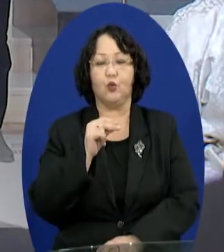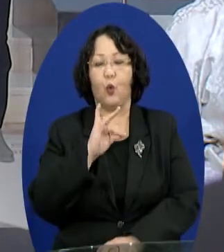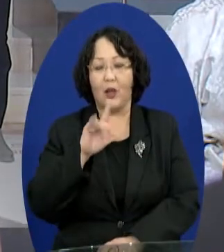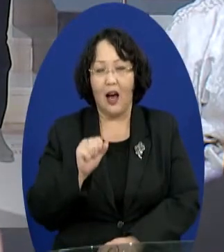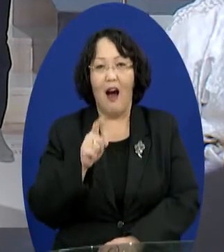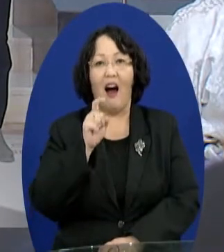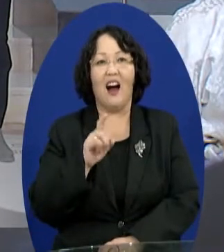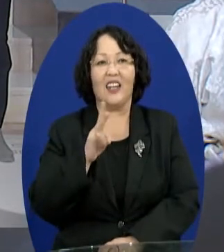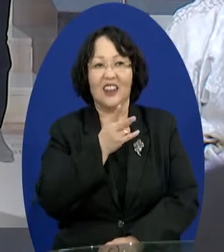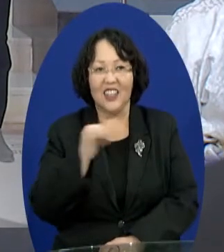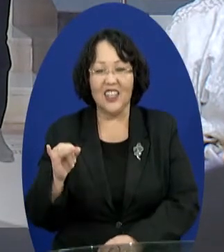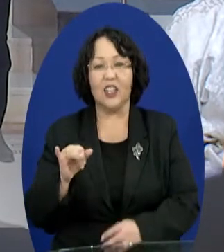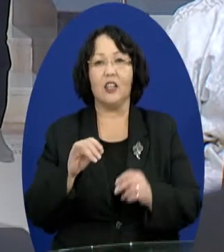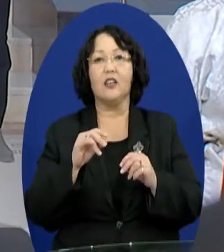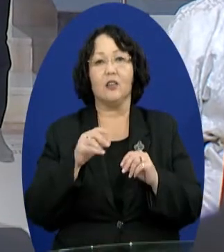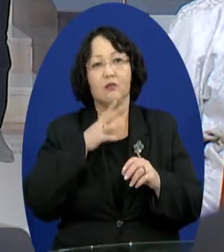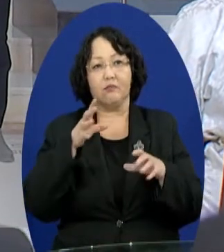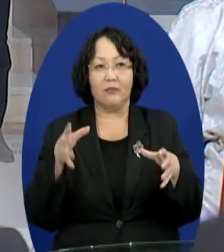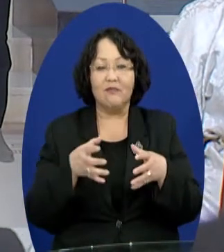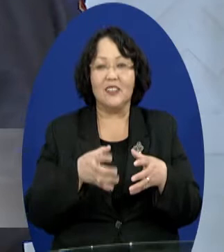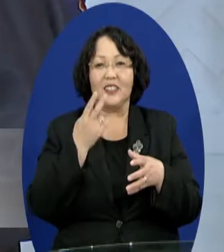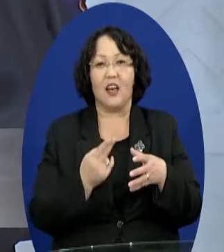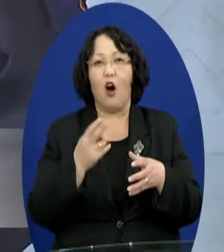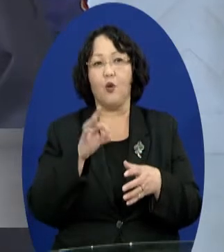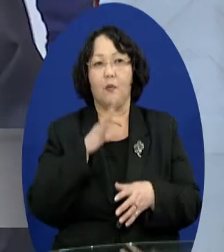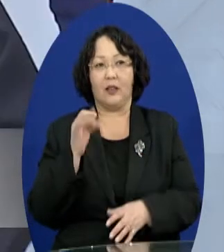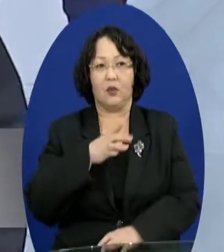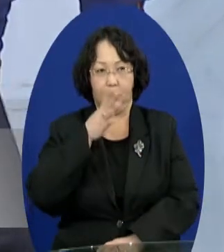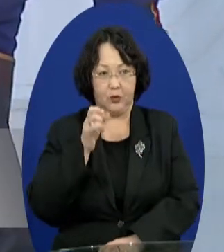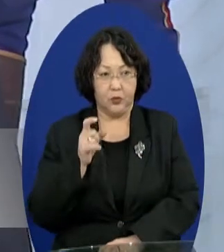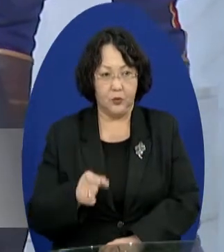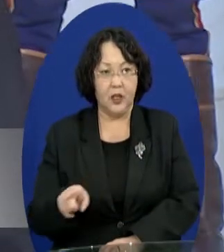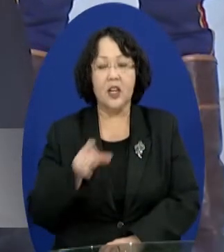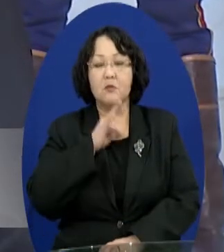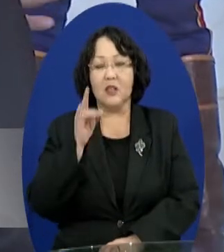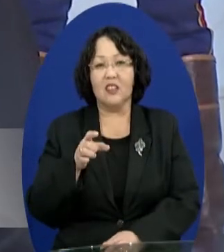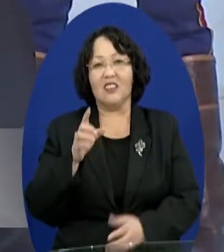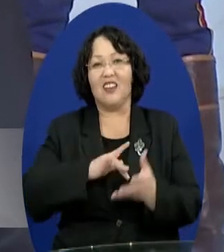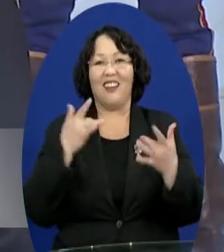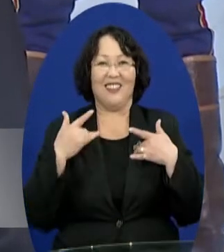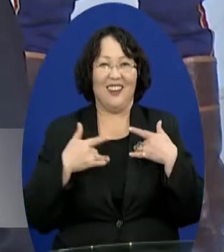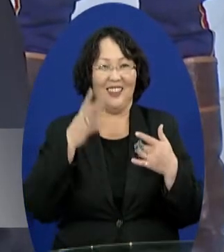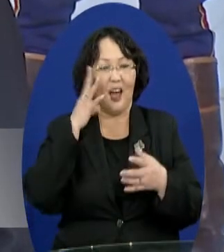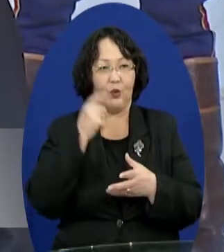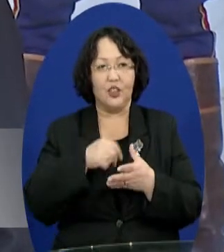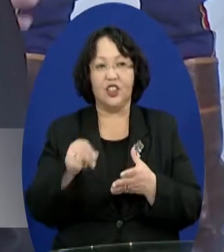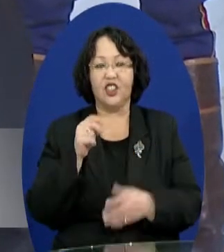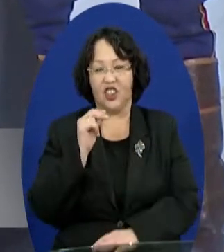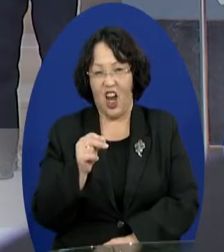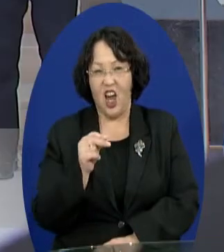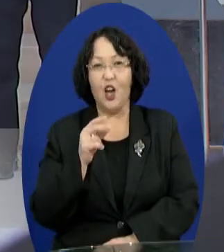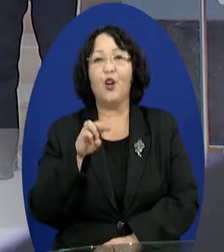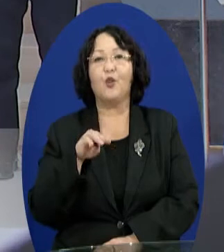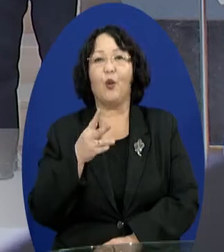уран сайхны удирдагч Зиндийн оюун Баатар, улсын драмын Эрдмийн театрын найруулагч Чимэд Доржийн Төвшин, Монгол